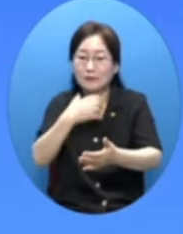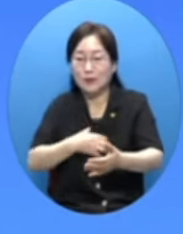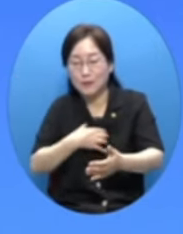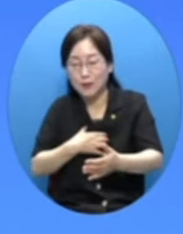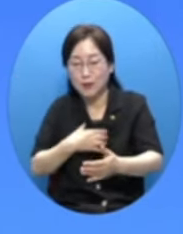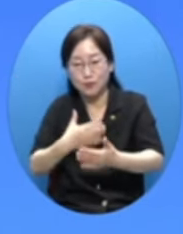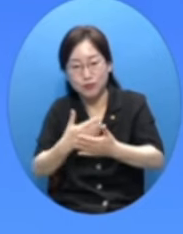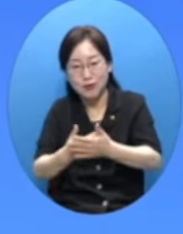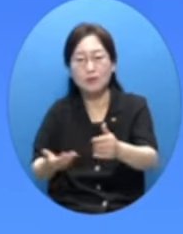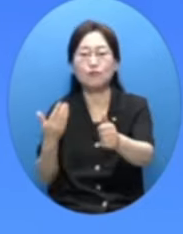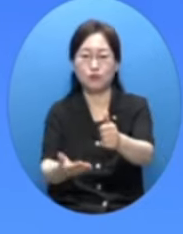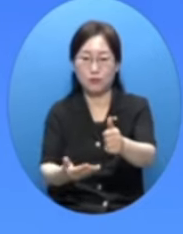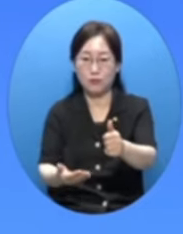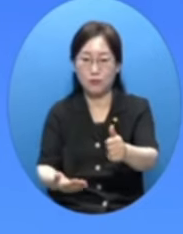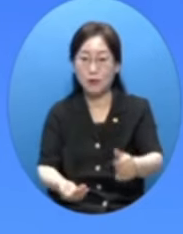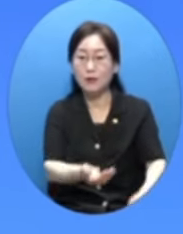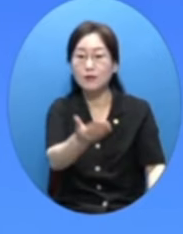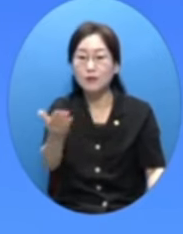여러분 진정으로